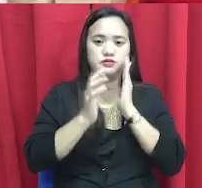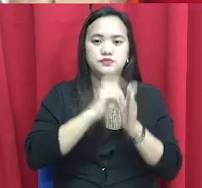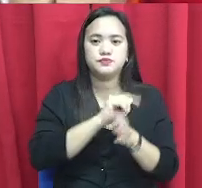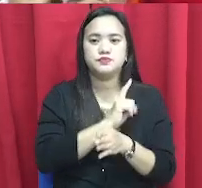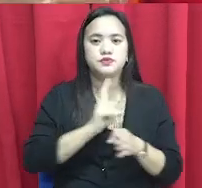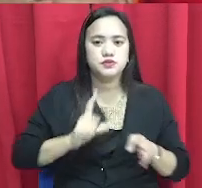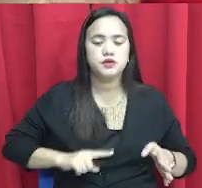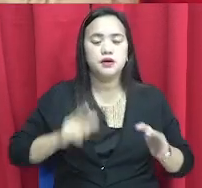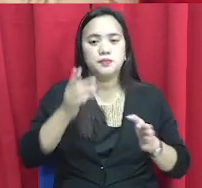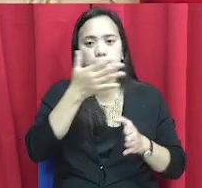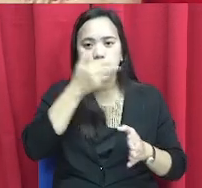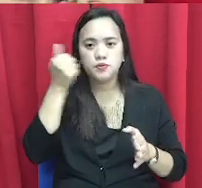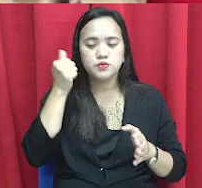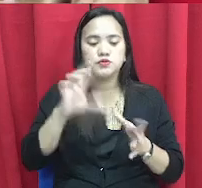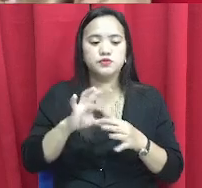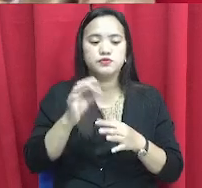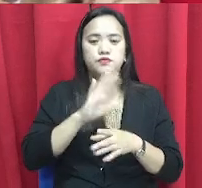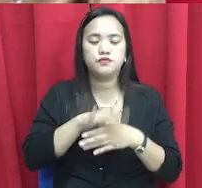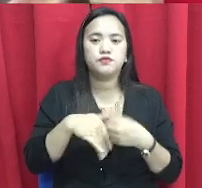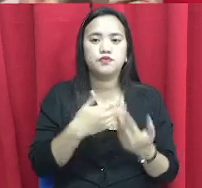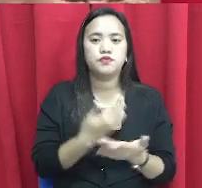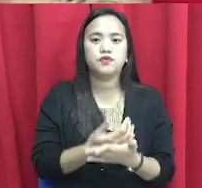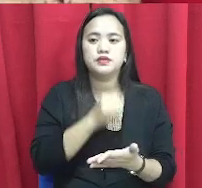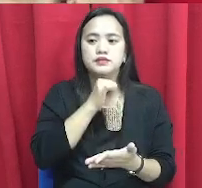higit sa lahat Hindi ako